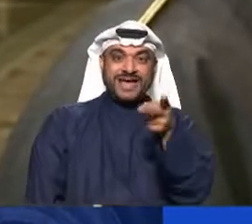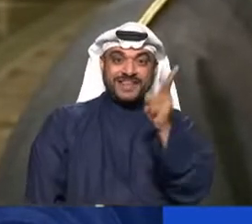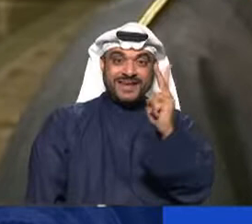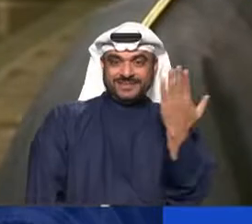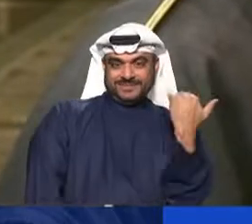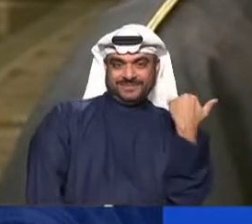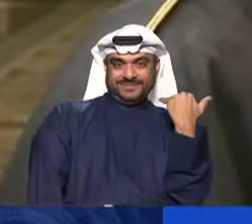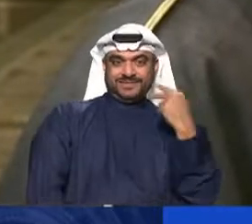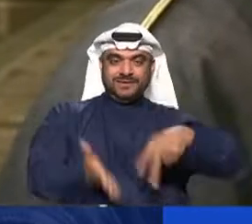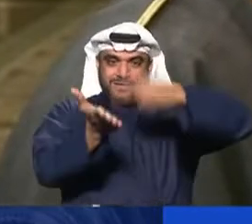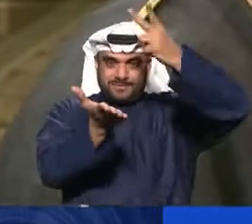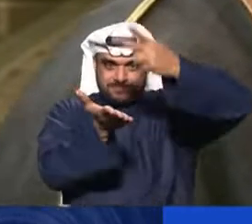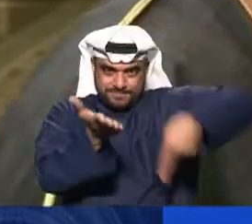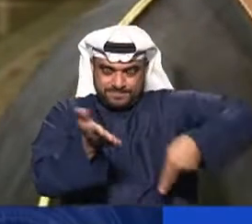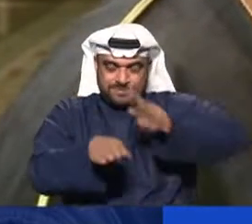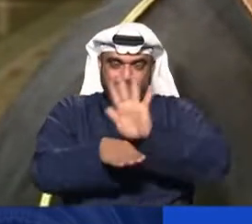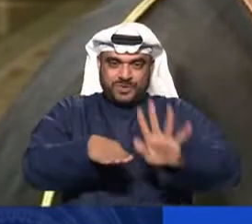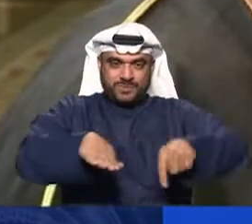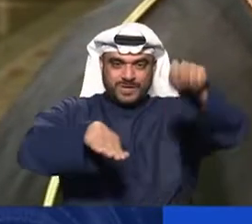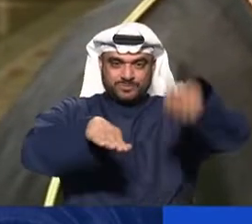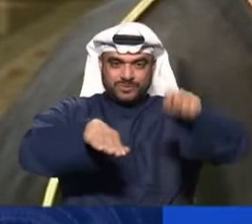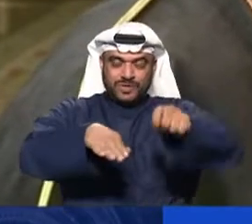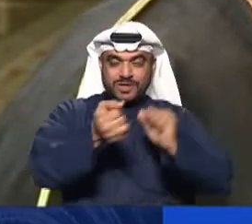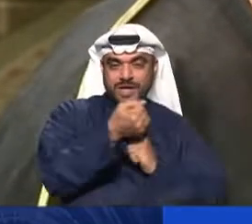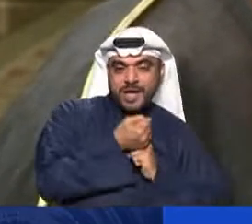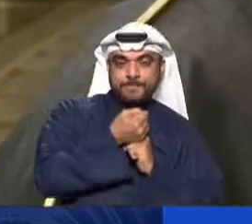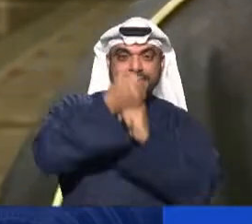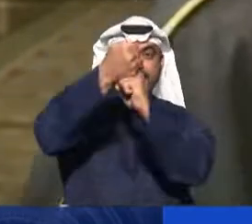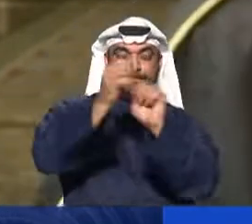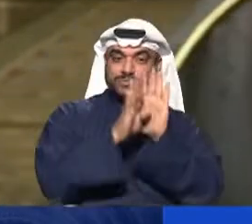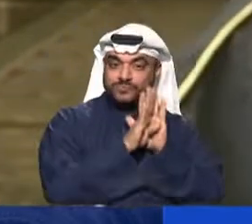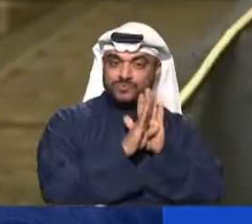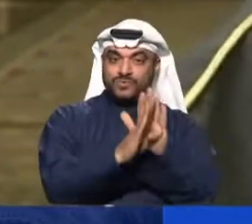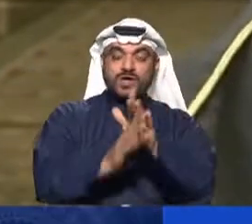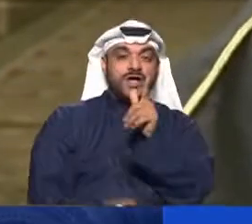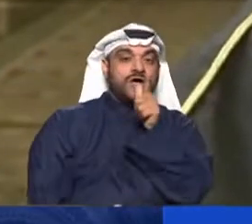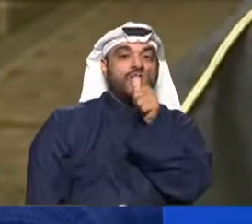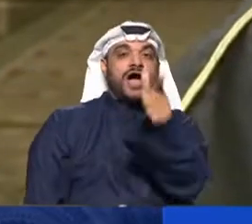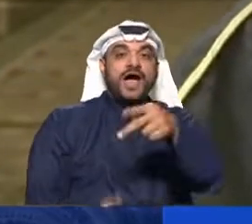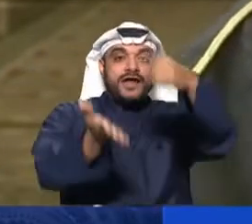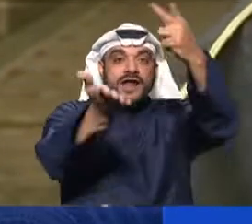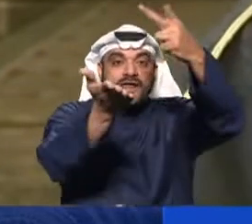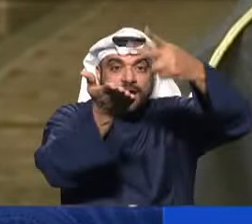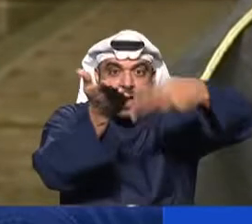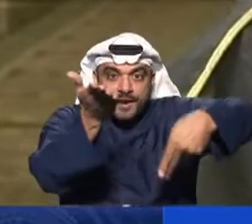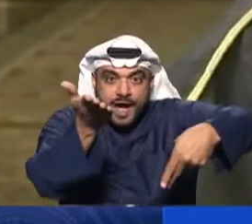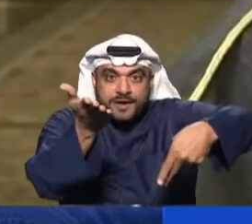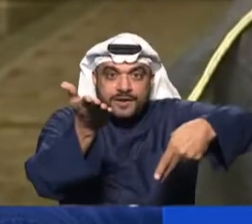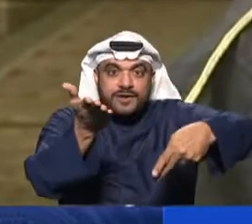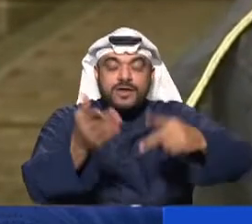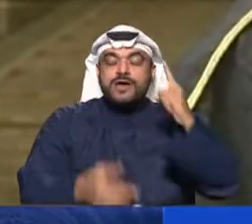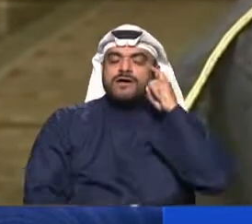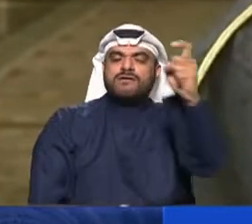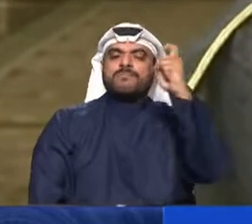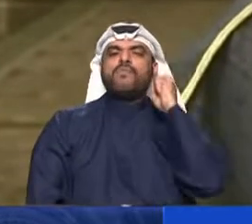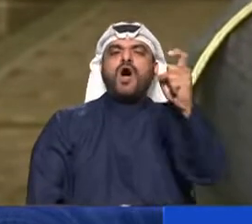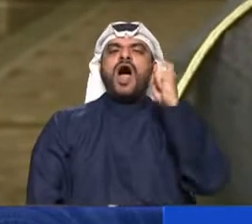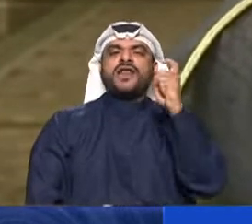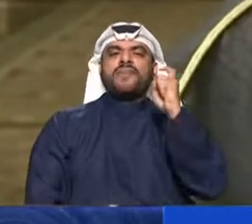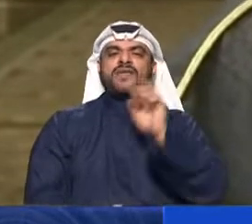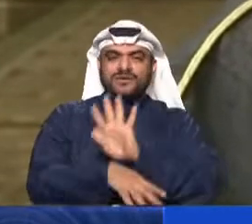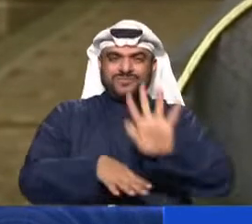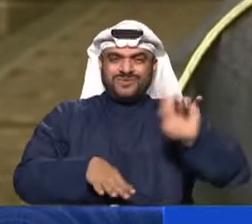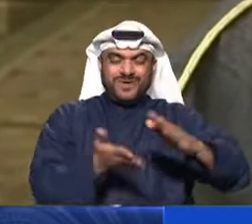الأمريكي القرار رقم 326 بدعم من الحزبين، وقد أشار هذا القرار إلى معارضة الكونغرس